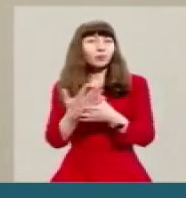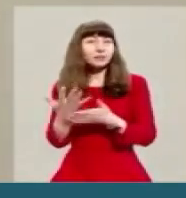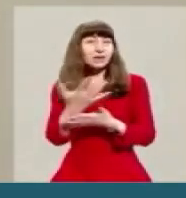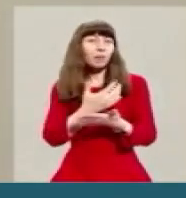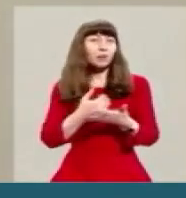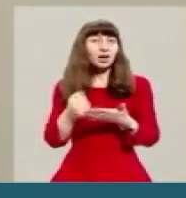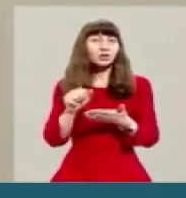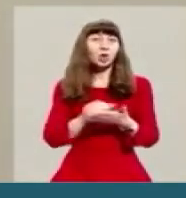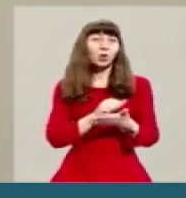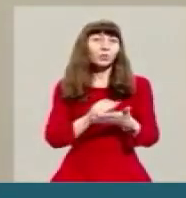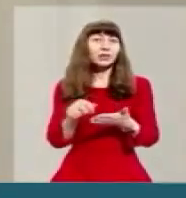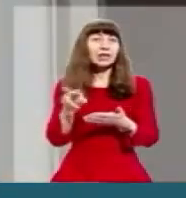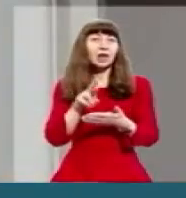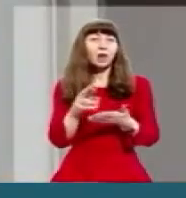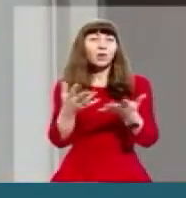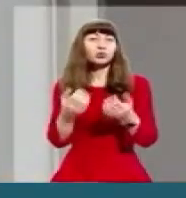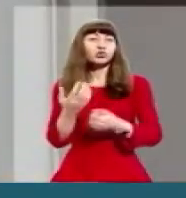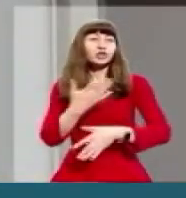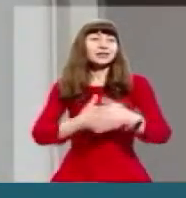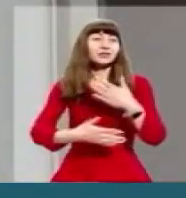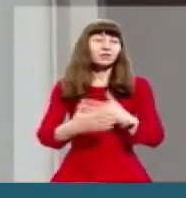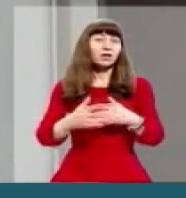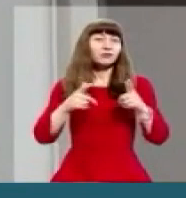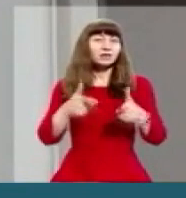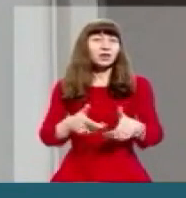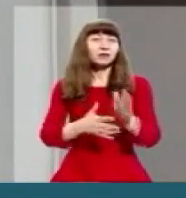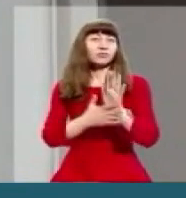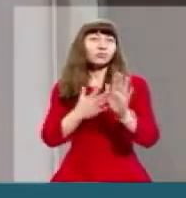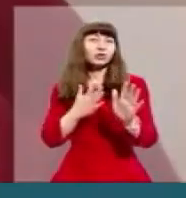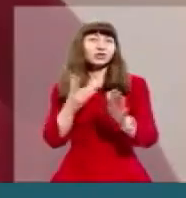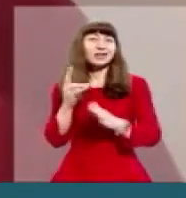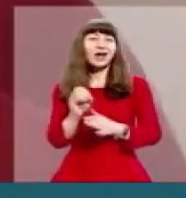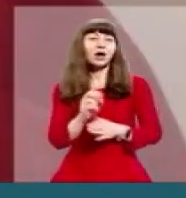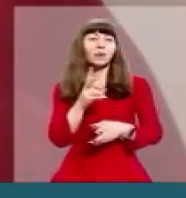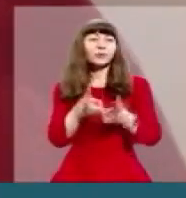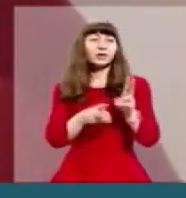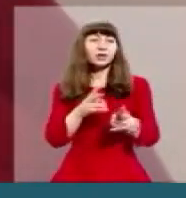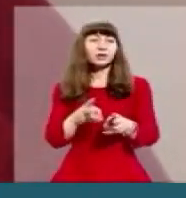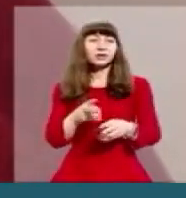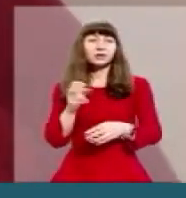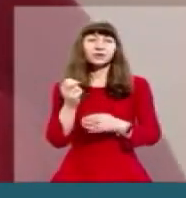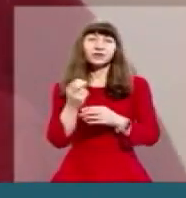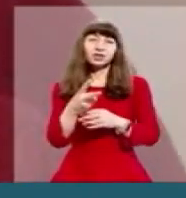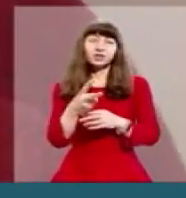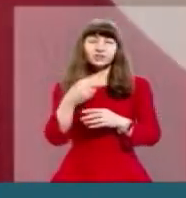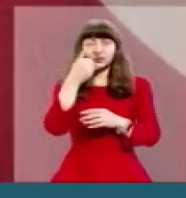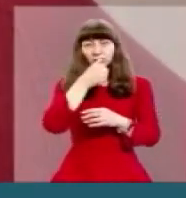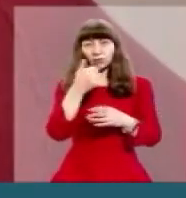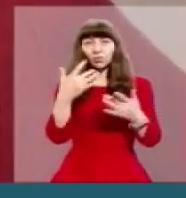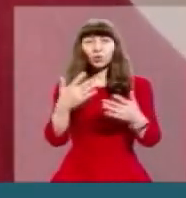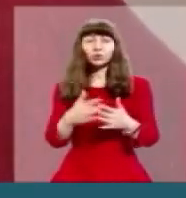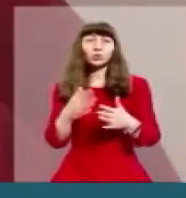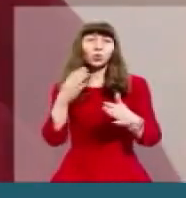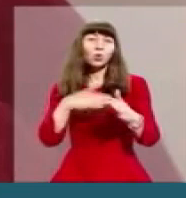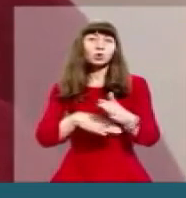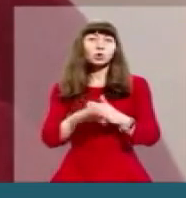все необходимые документы для получения инвалидности, встать в очередь на операцию. В 12 году освободился с кошмаруном.